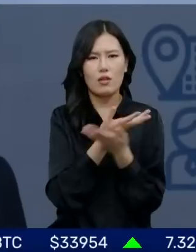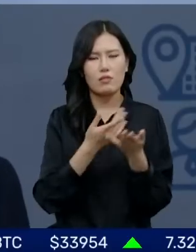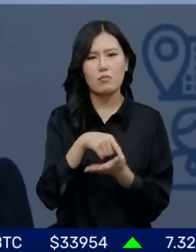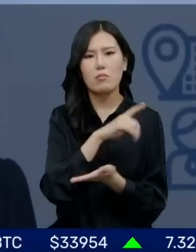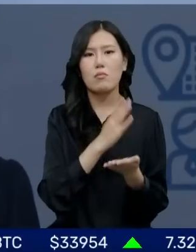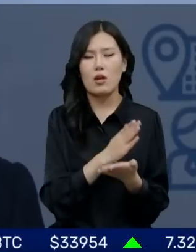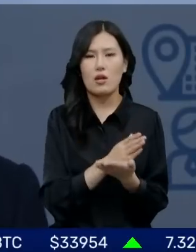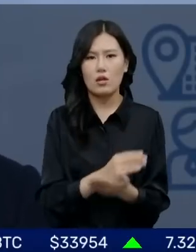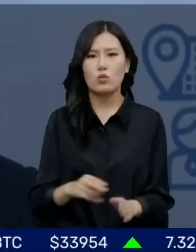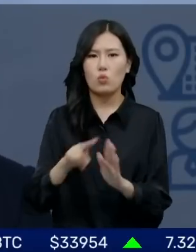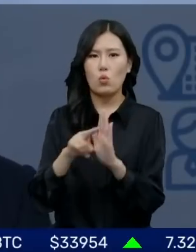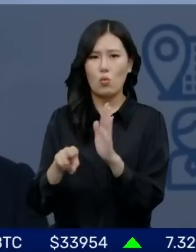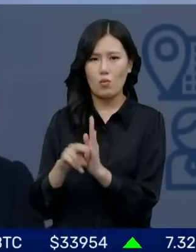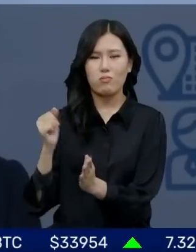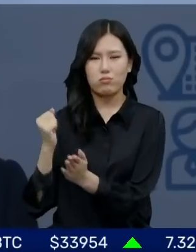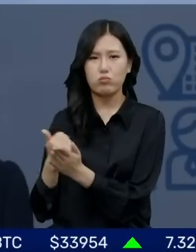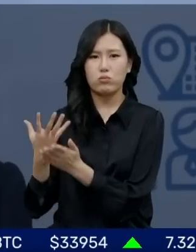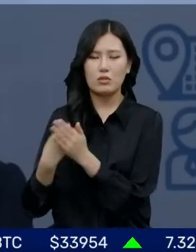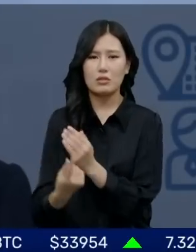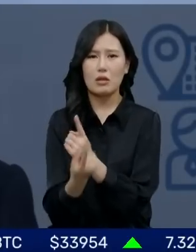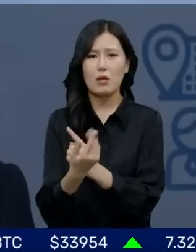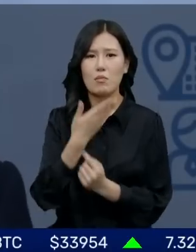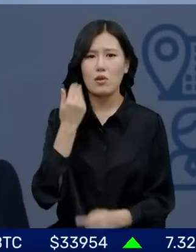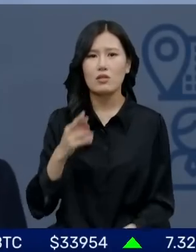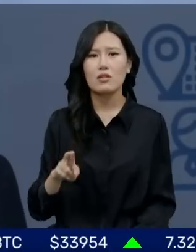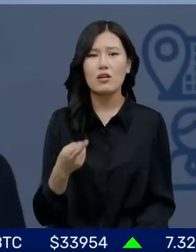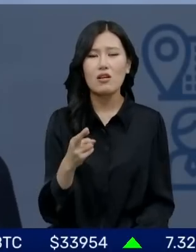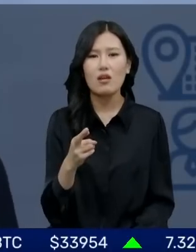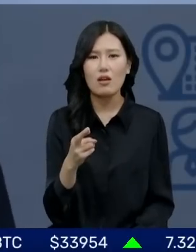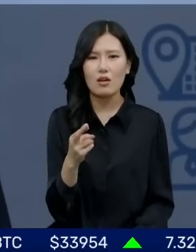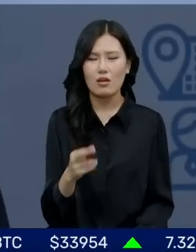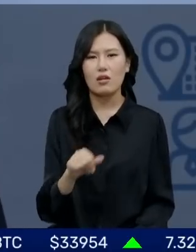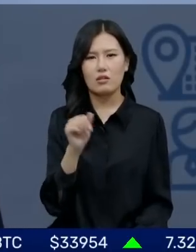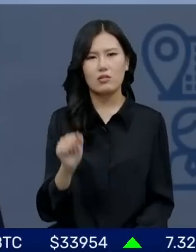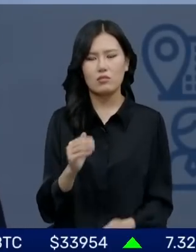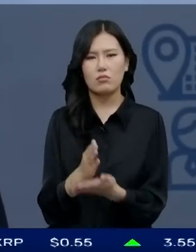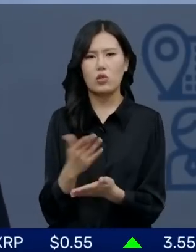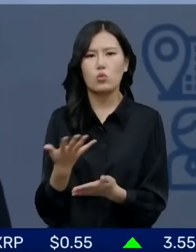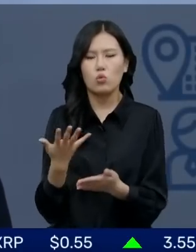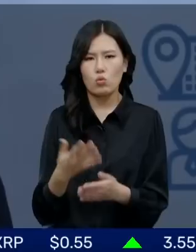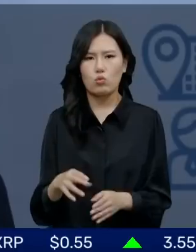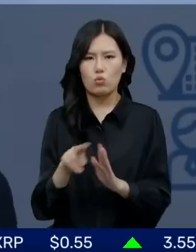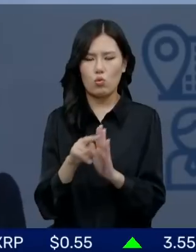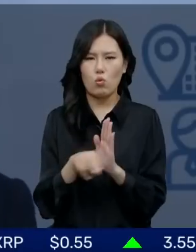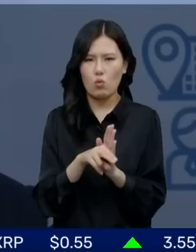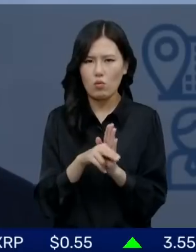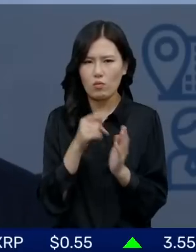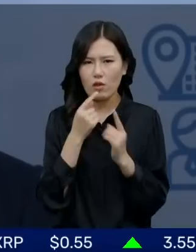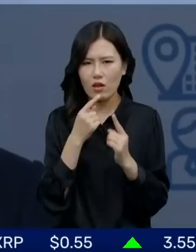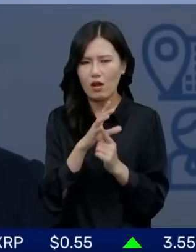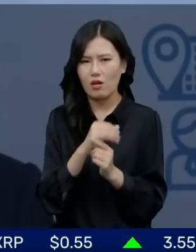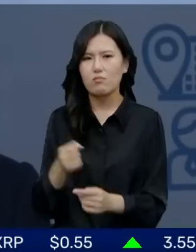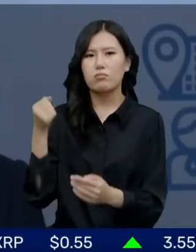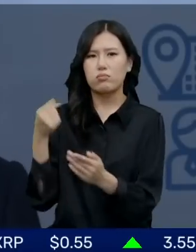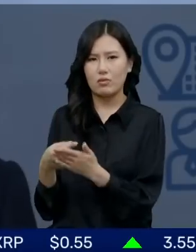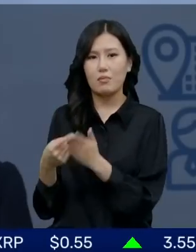Стандарт мөрдөгдөхгүй байгаа гэдэг нь бас нэг шалтгаан бол өнөөдөр бид нар стандарт ингэ сонгоод авчдаг. А гэхдээ сонгож авсан стандартаа мөрдөх үү,